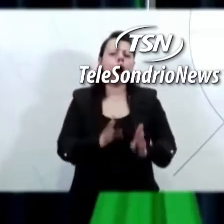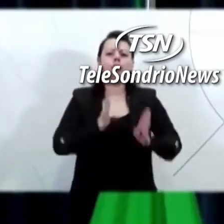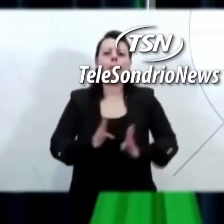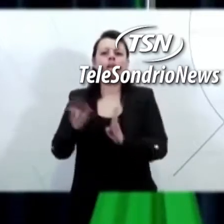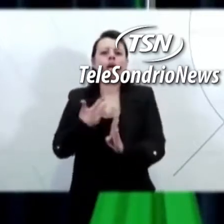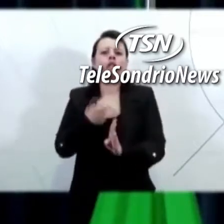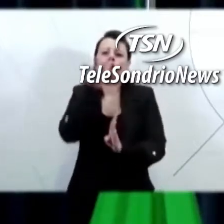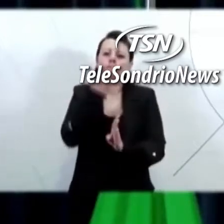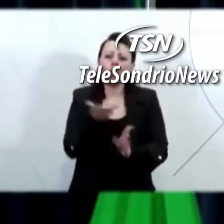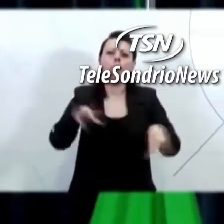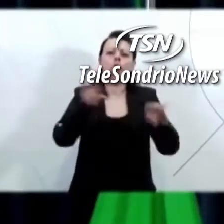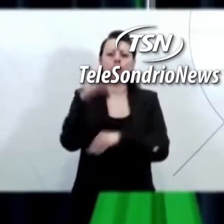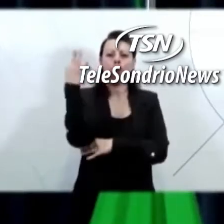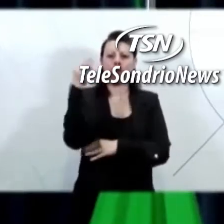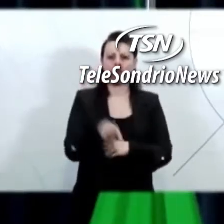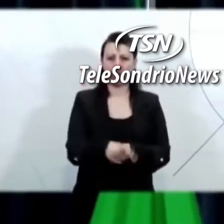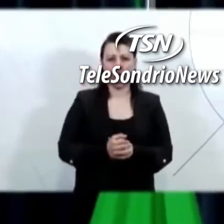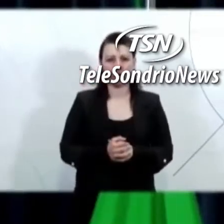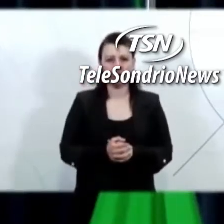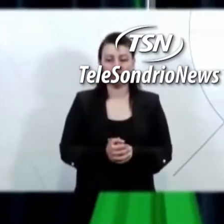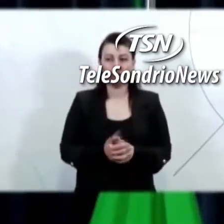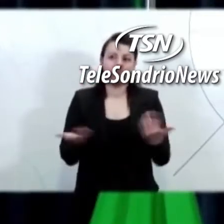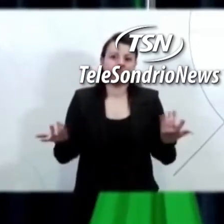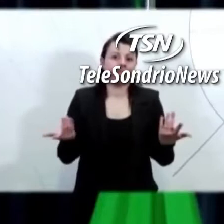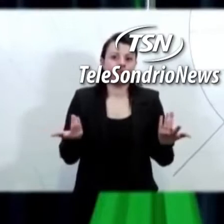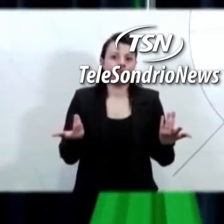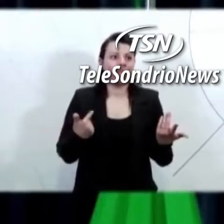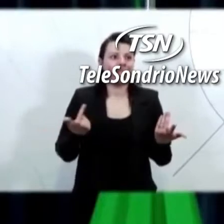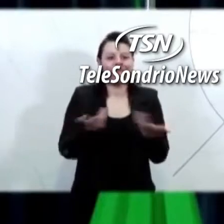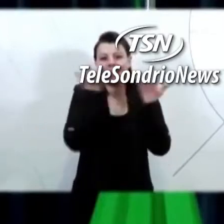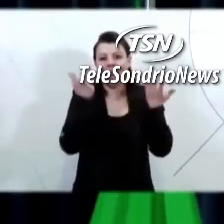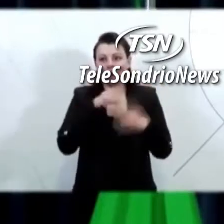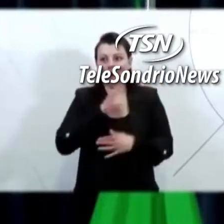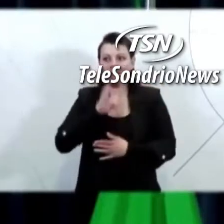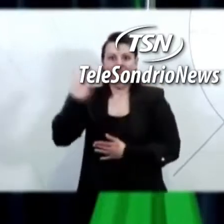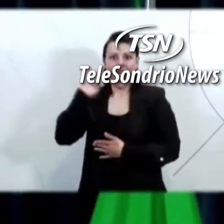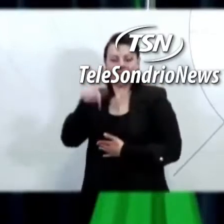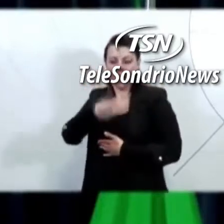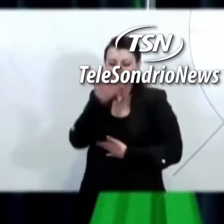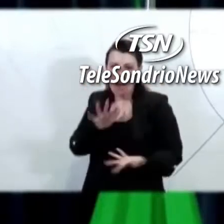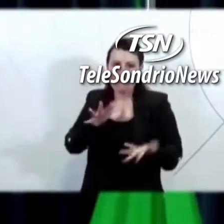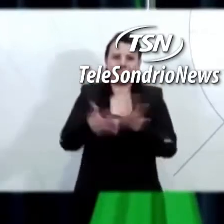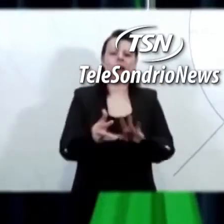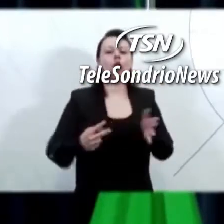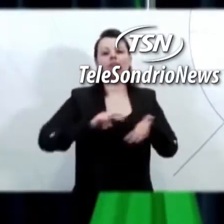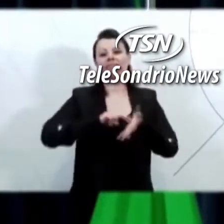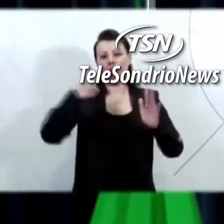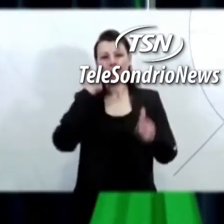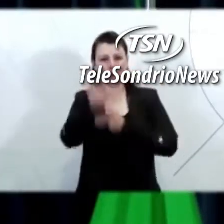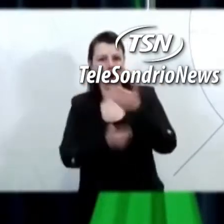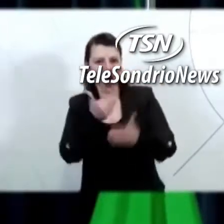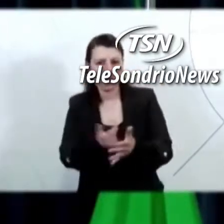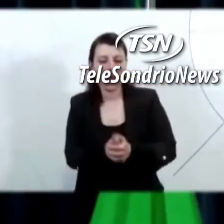adesso diciamo energeticamente performanti come oggi è richiesto e all'interno integreremo un po tutte le